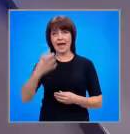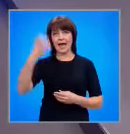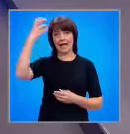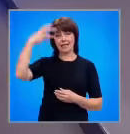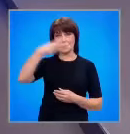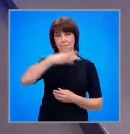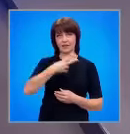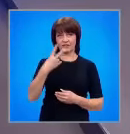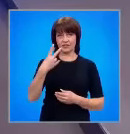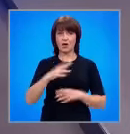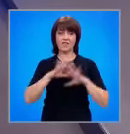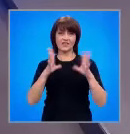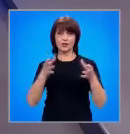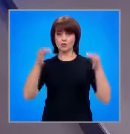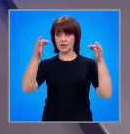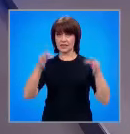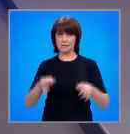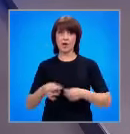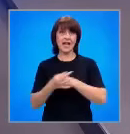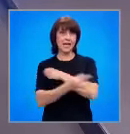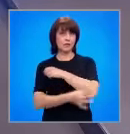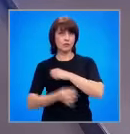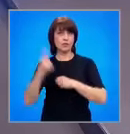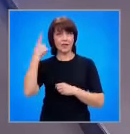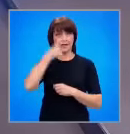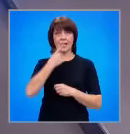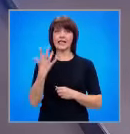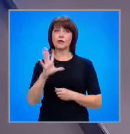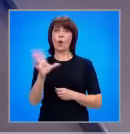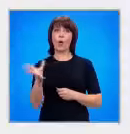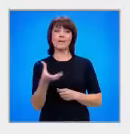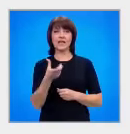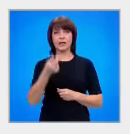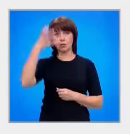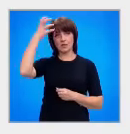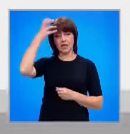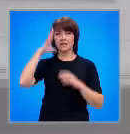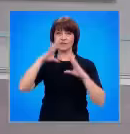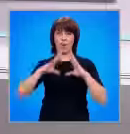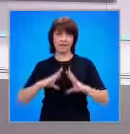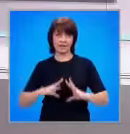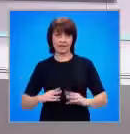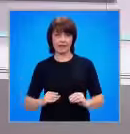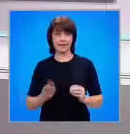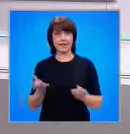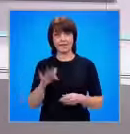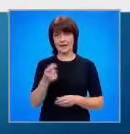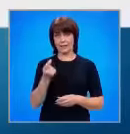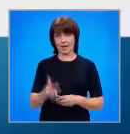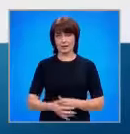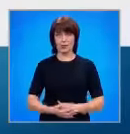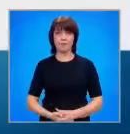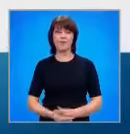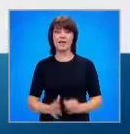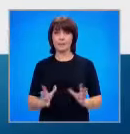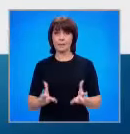Всичко за грандиозната церемония и историческия ден, в който Обединеното кралство притихна след малко от специалните ни пратеници. Посветила